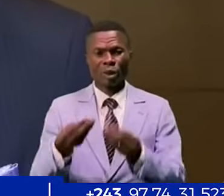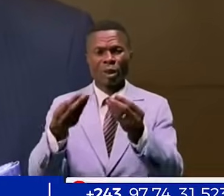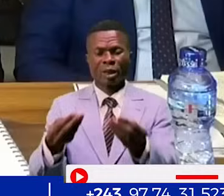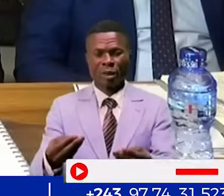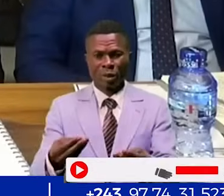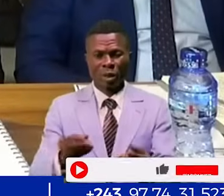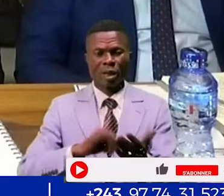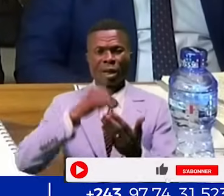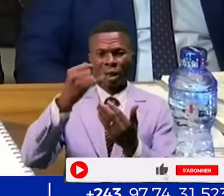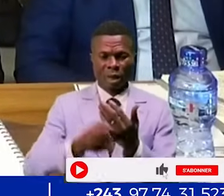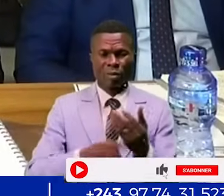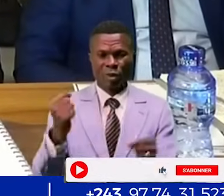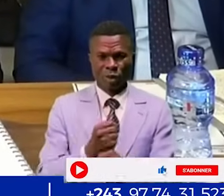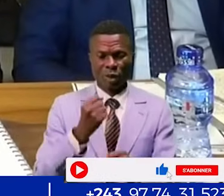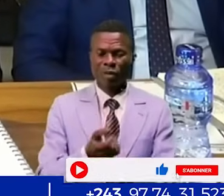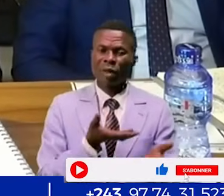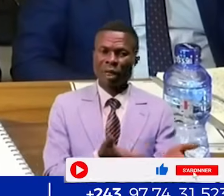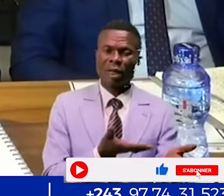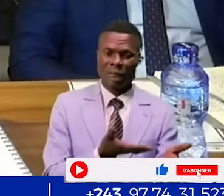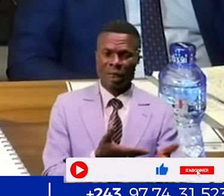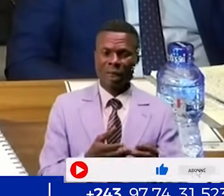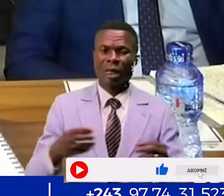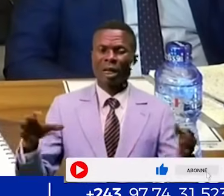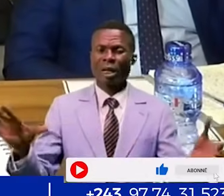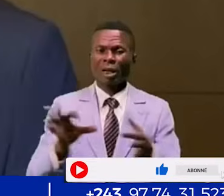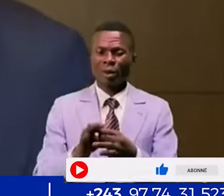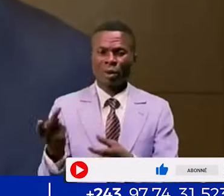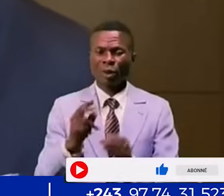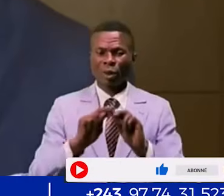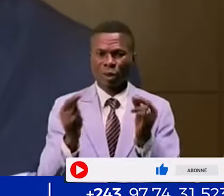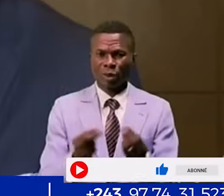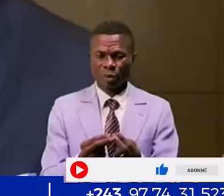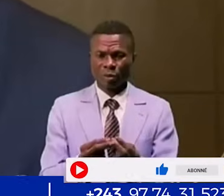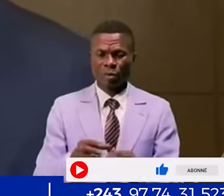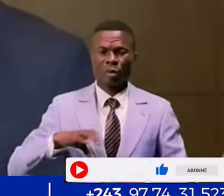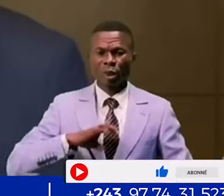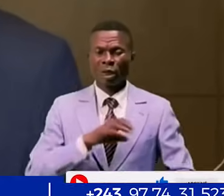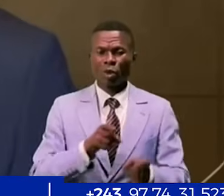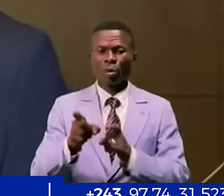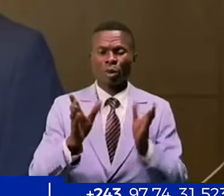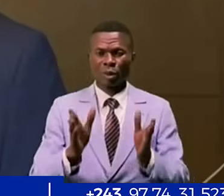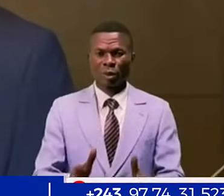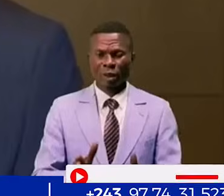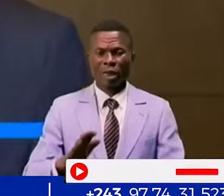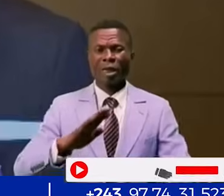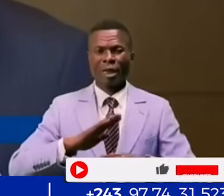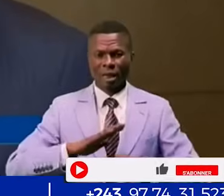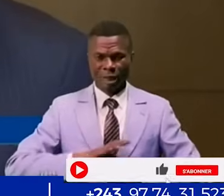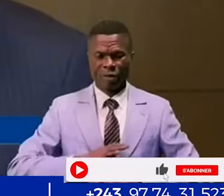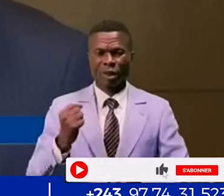place un programme de travail qui favorise des synergies. Le comité d'orientation s'est satisfait